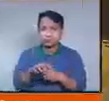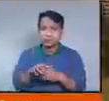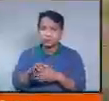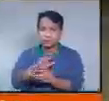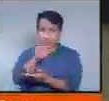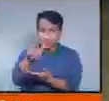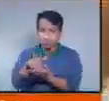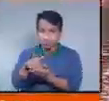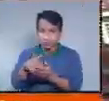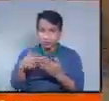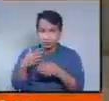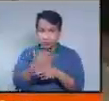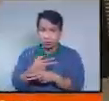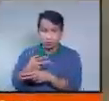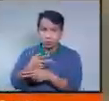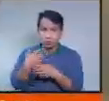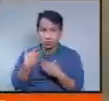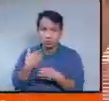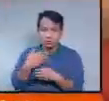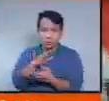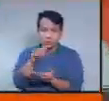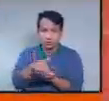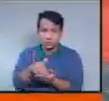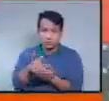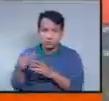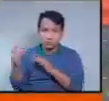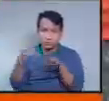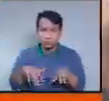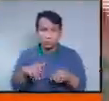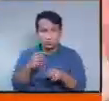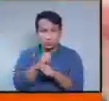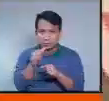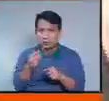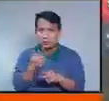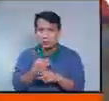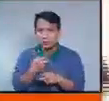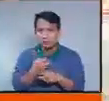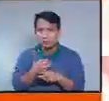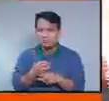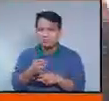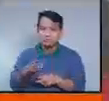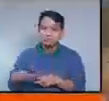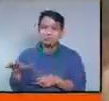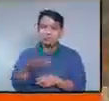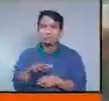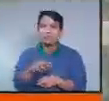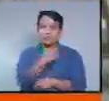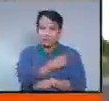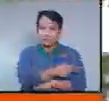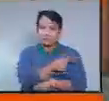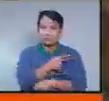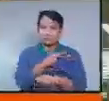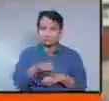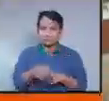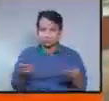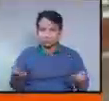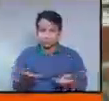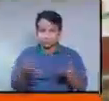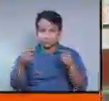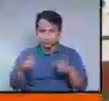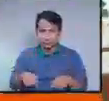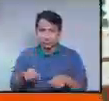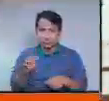center ay mag-o-augment daw sila dito sa Cotabato para hindi mahirapan yung ilan nga sa mga pasyente na nandito sa Cotabato